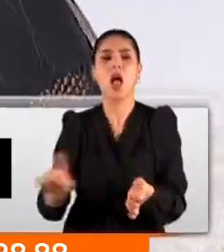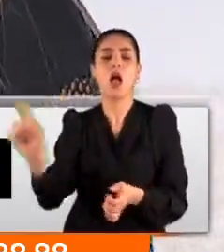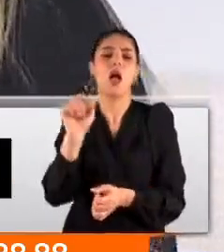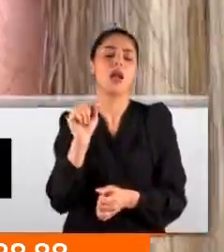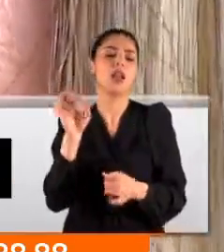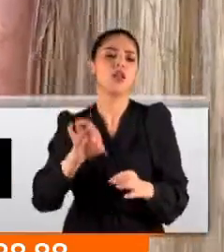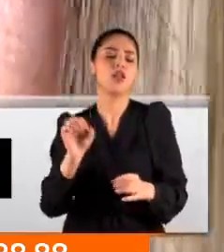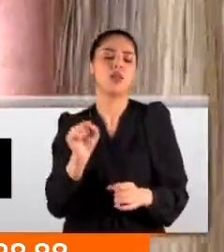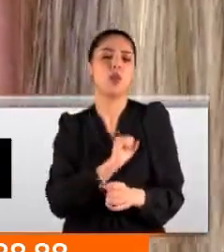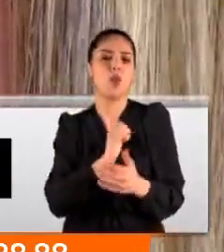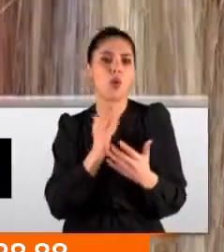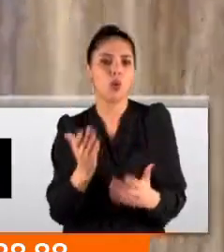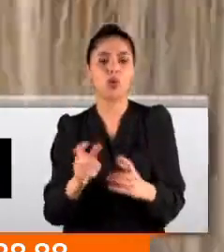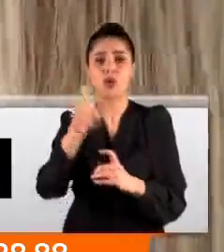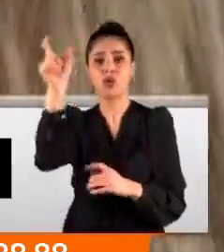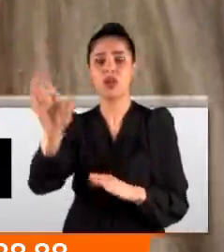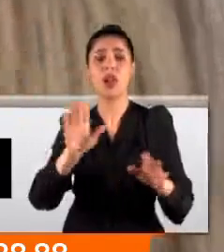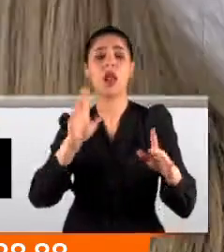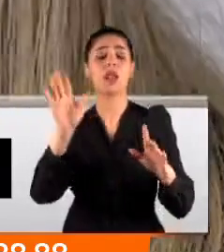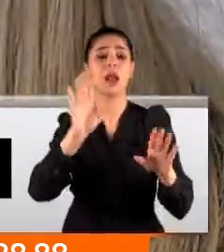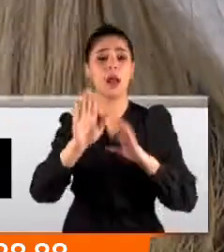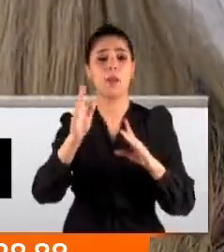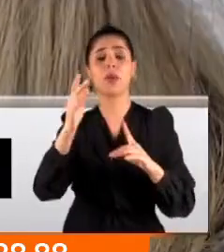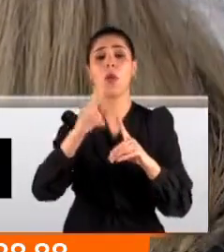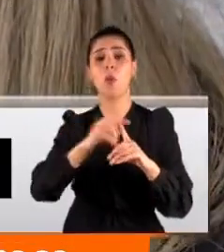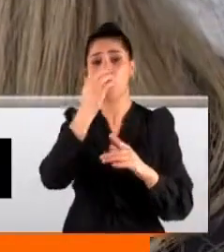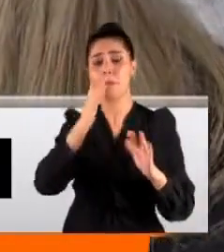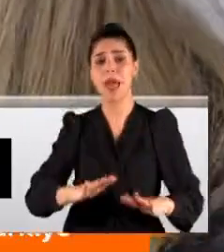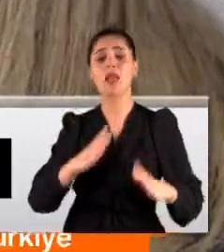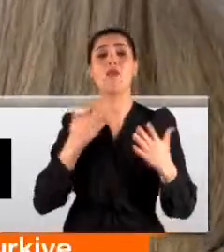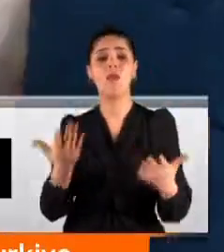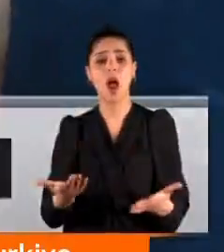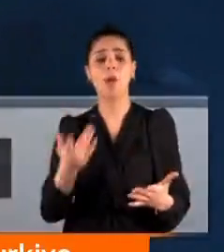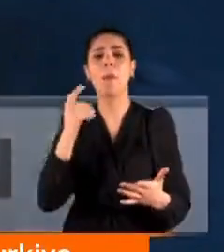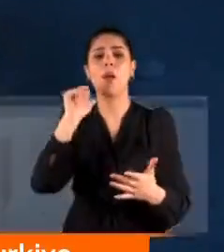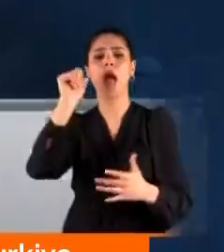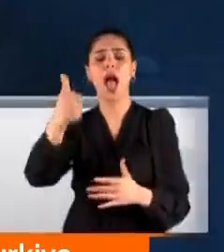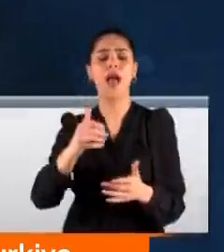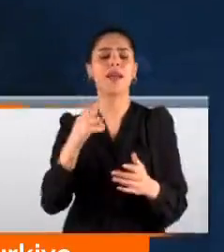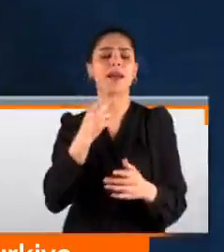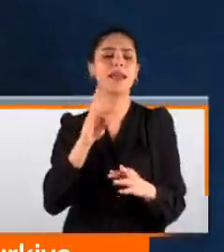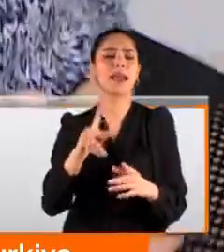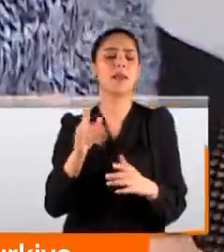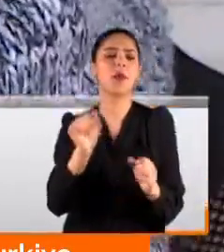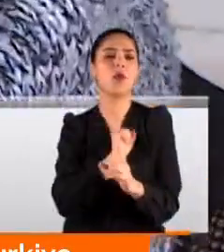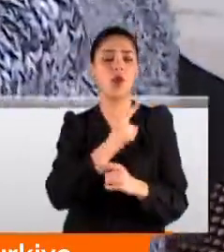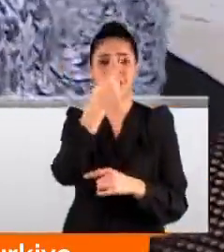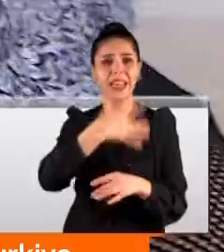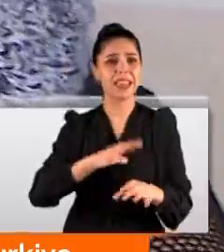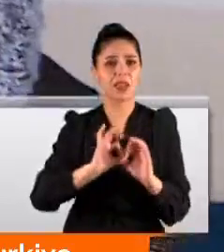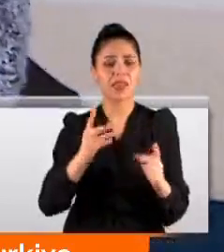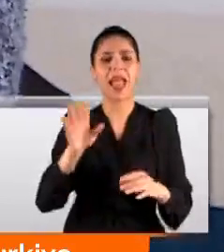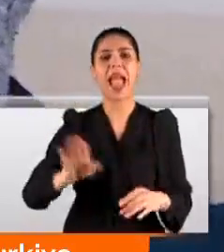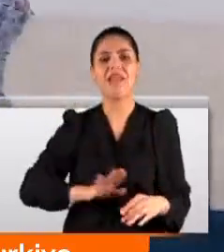sarstı. Şilan Topal kapısında polis beklese de şiddet gören her anne, her kadın gibi diken üstünde. Tek isteği